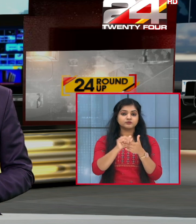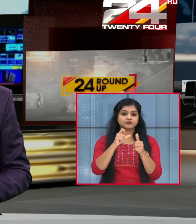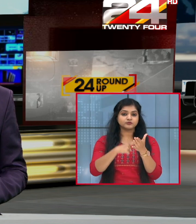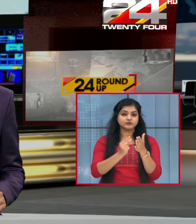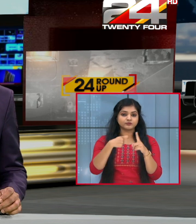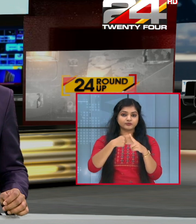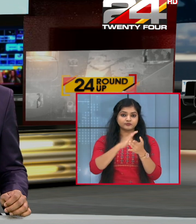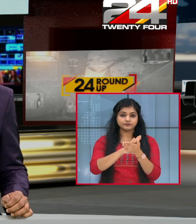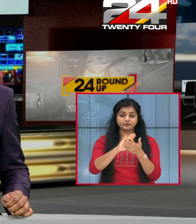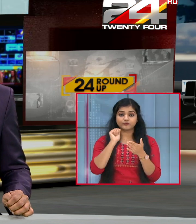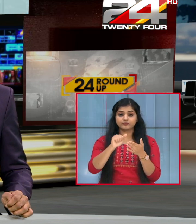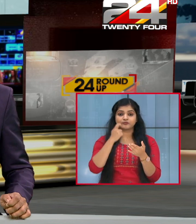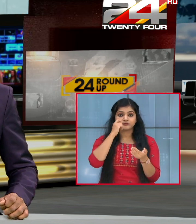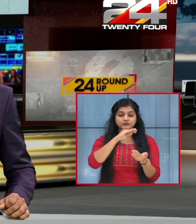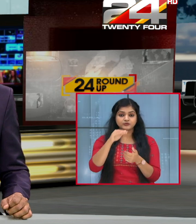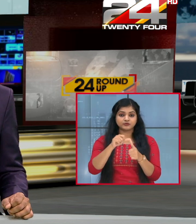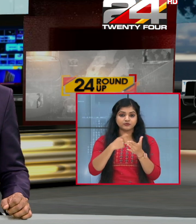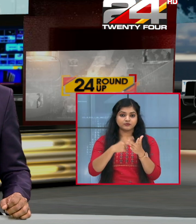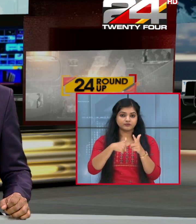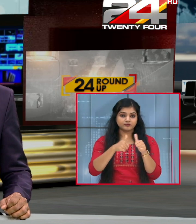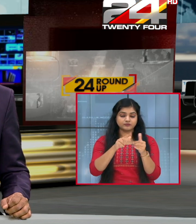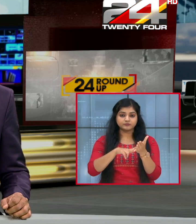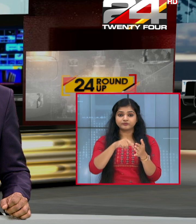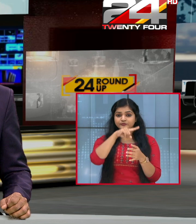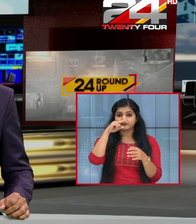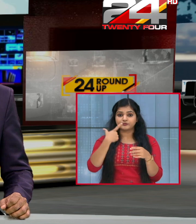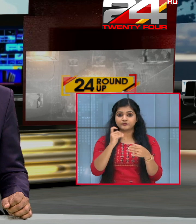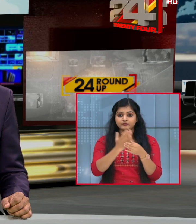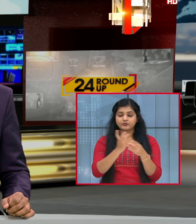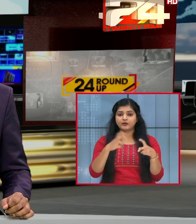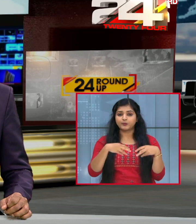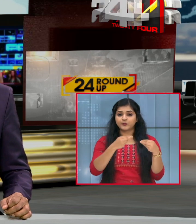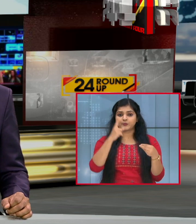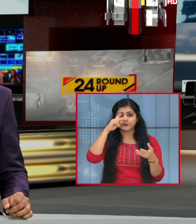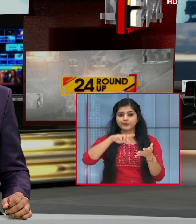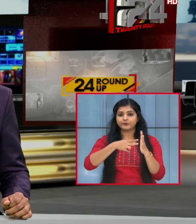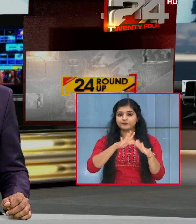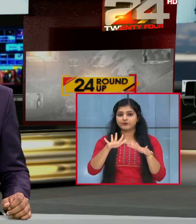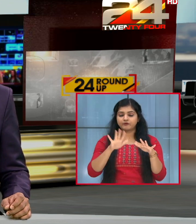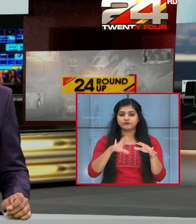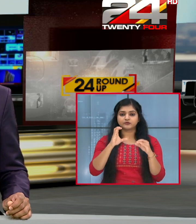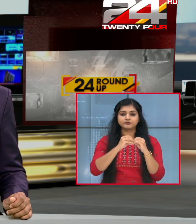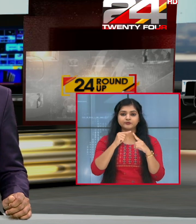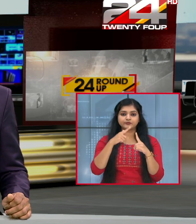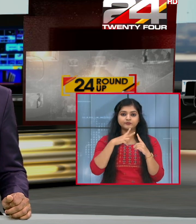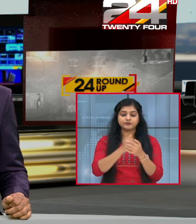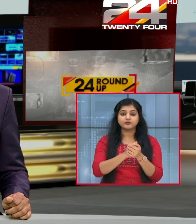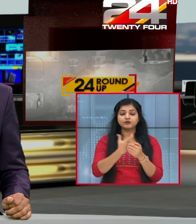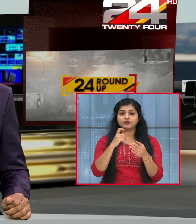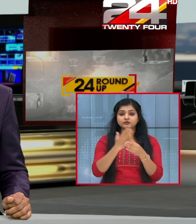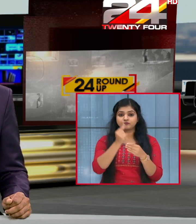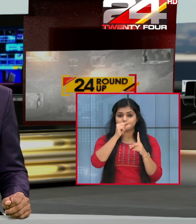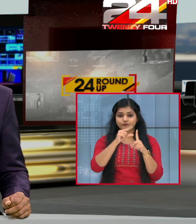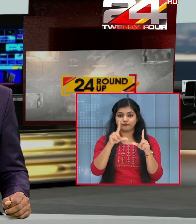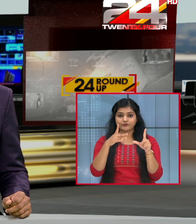മകൻ ആര്യൻ ഖാനെ ലഹരിമരുന്ന് കേസിൽ പെടുത്താൻ ഗൂഢാലോചന നടത്തിയിരുന്നുവെന്ന് CBI. കേസിൽ സാക്ഷിയായിരുന്ന കെ പി ഗോസാവിയും സംഘവും